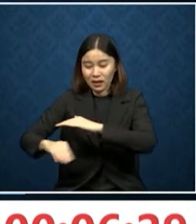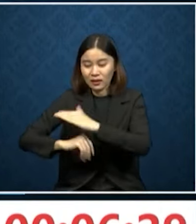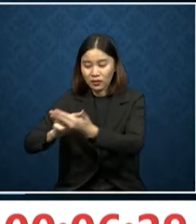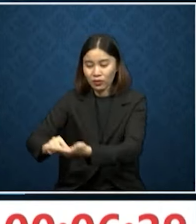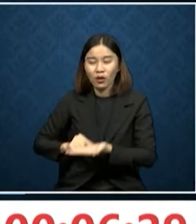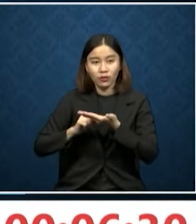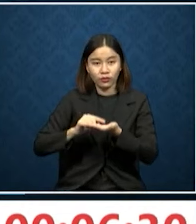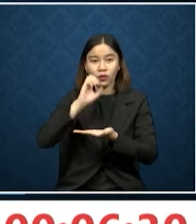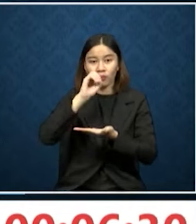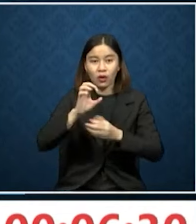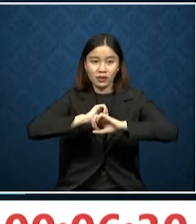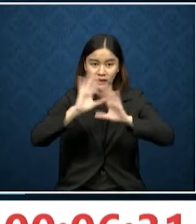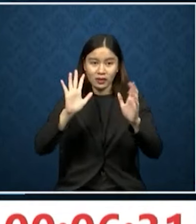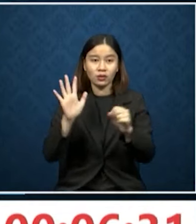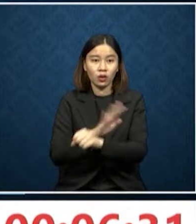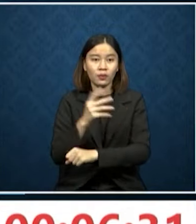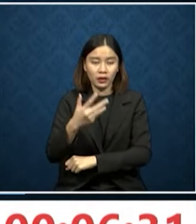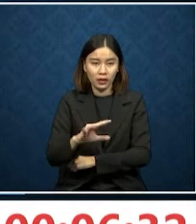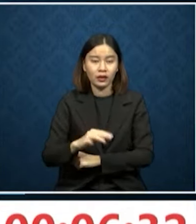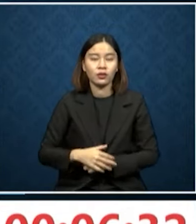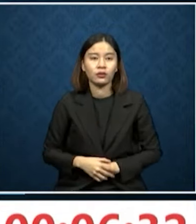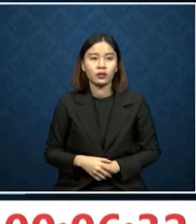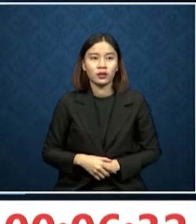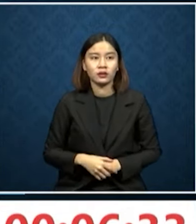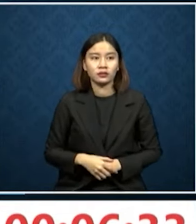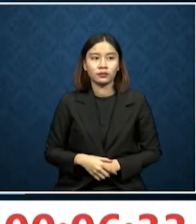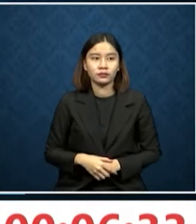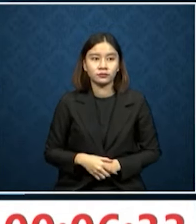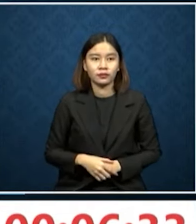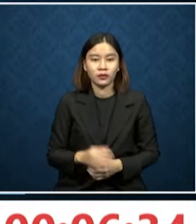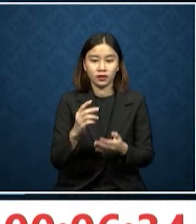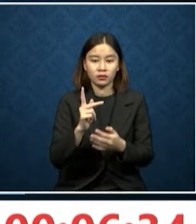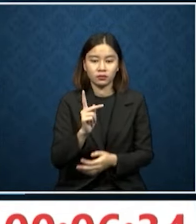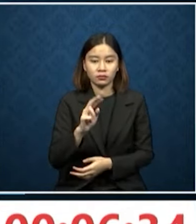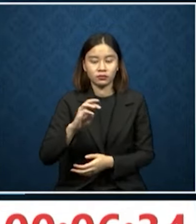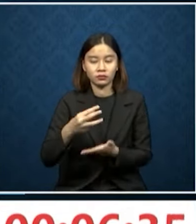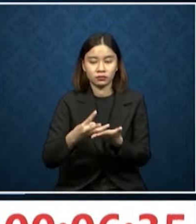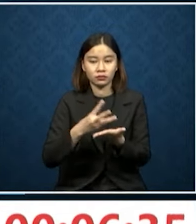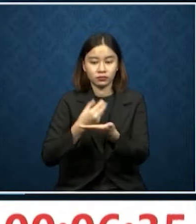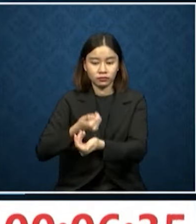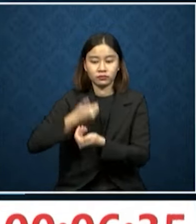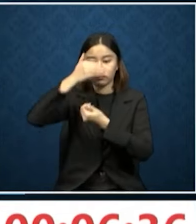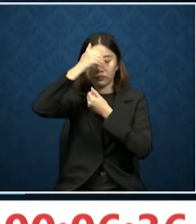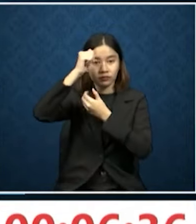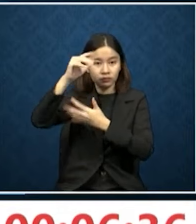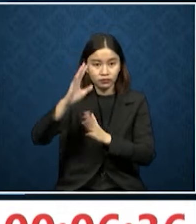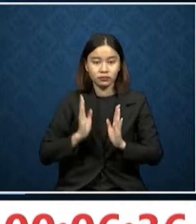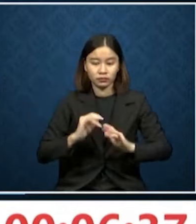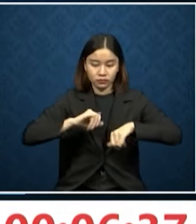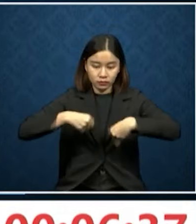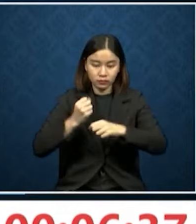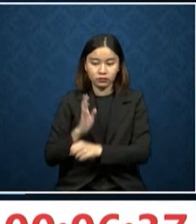ฐานยืนยันจนครบถ้วนแล้วท่านประธานครับเมื่อกรมวิชาการเกษตรเพิกเฉยผู้ประกอบ